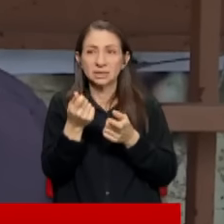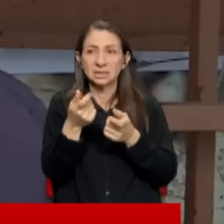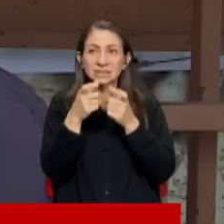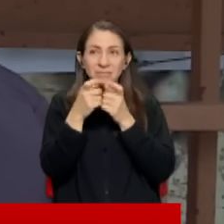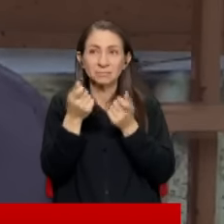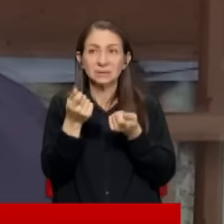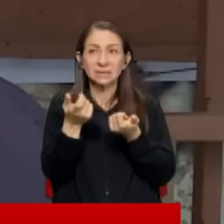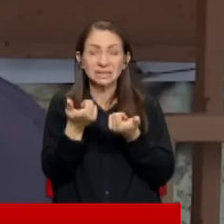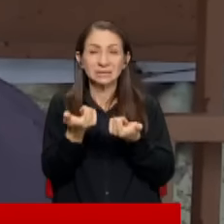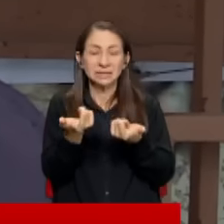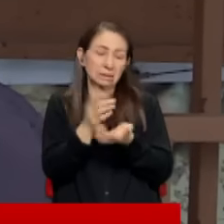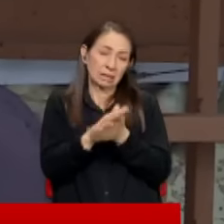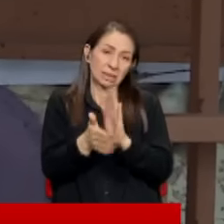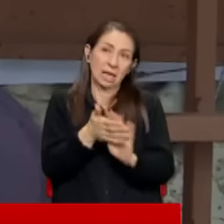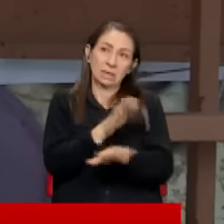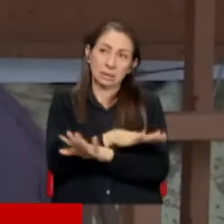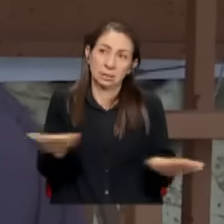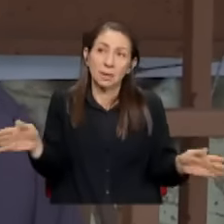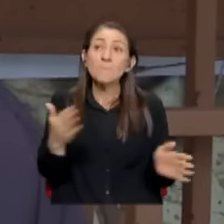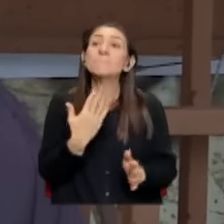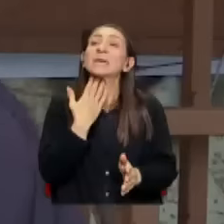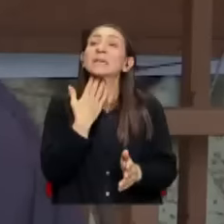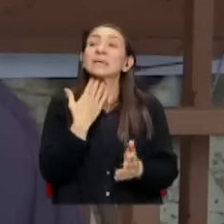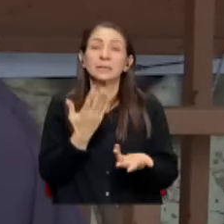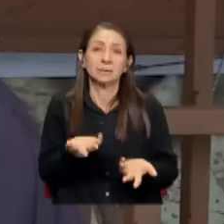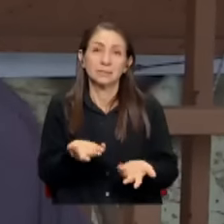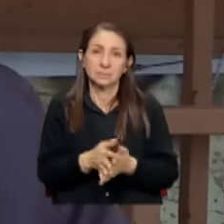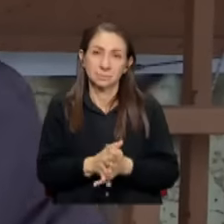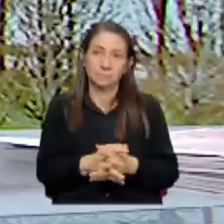simit parası, simit. Ya yeter artık, yeter. Bıktık artık ya.